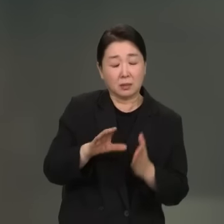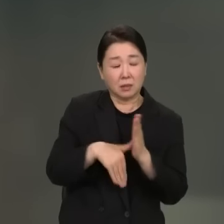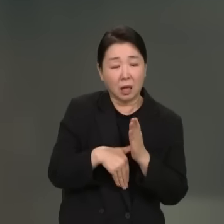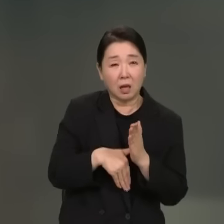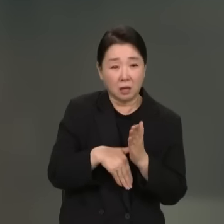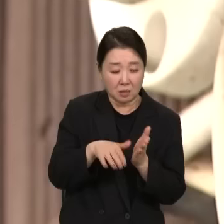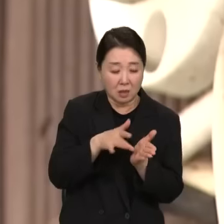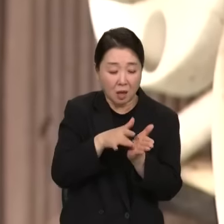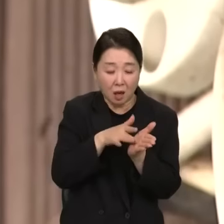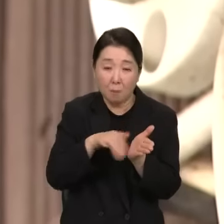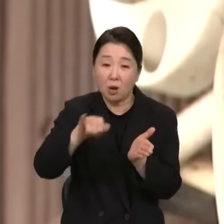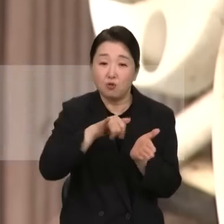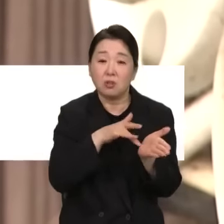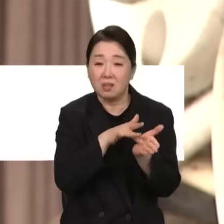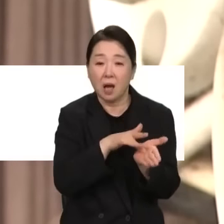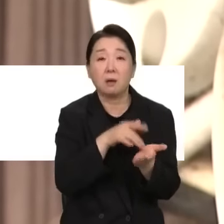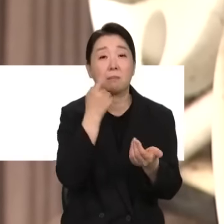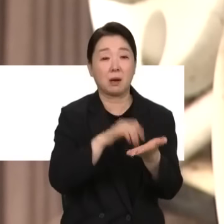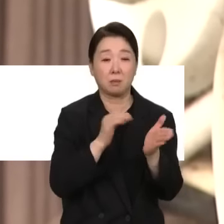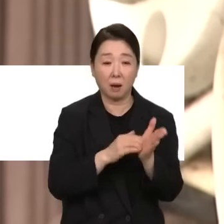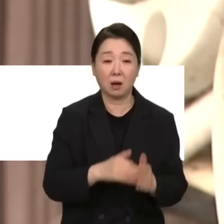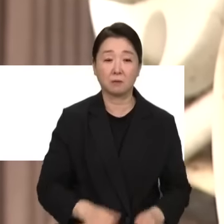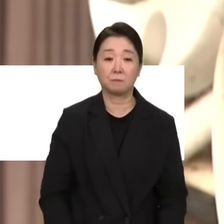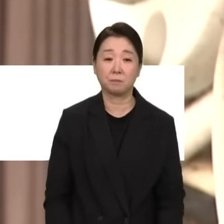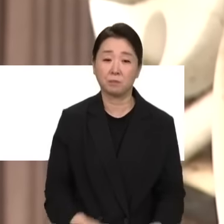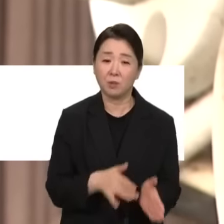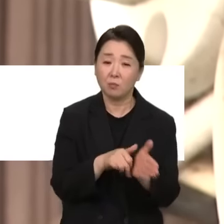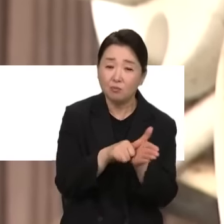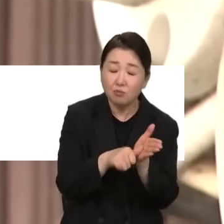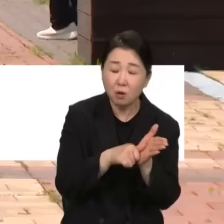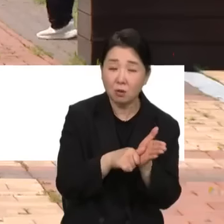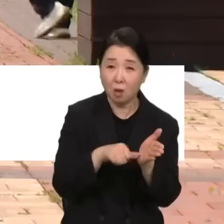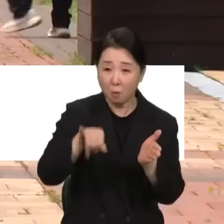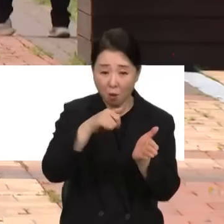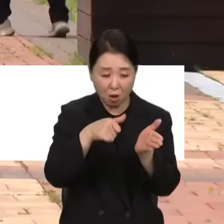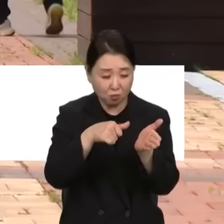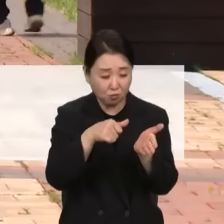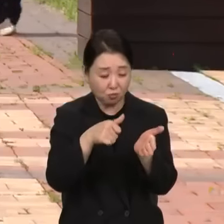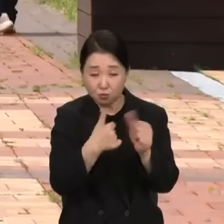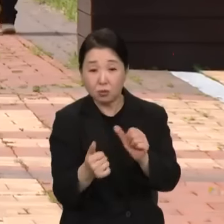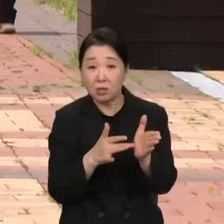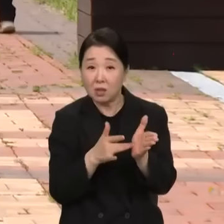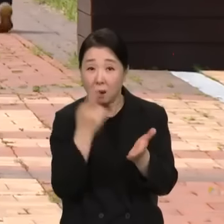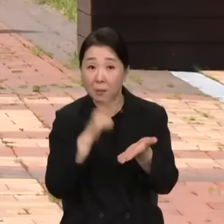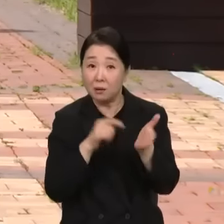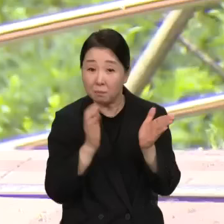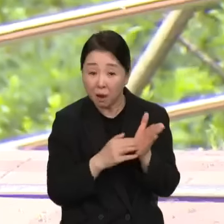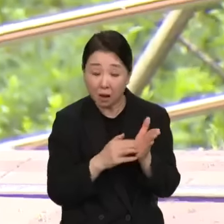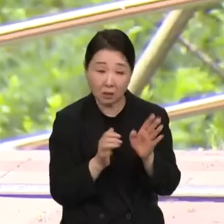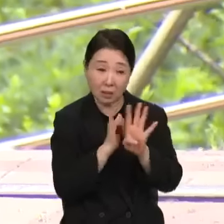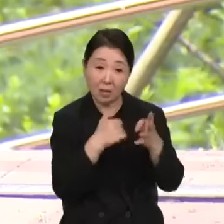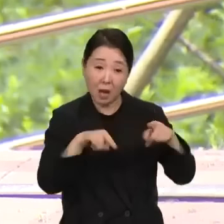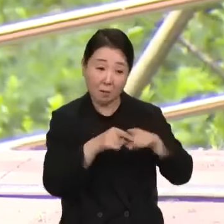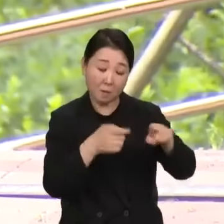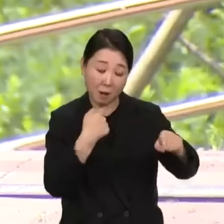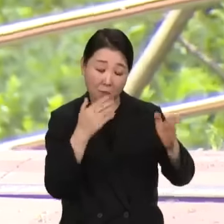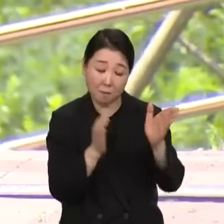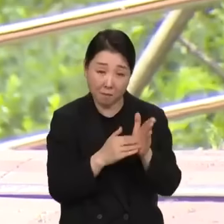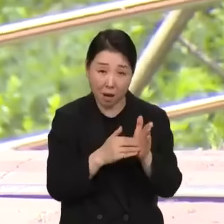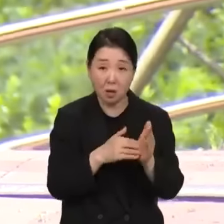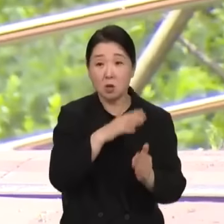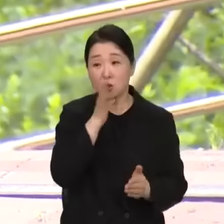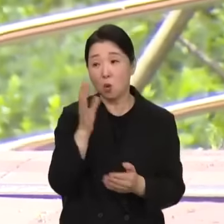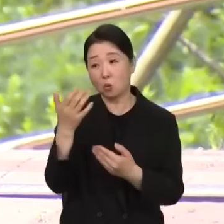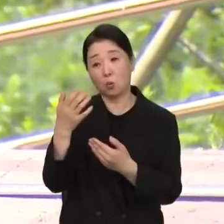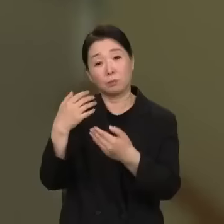나왔습니다. 성분이 뭐 두 가지 금식자체는 살충제 성분을 가지고 있습니다. 이 4명은 같은 자리에서 식사한 뒤 경로당에